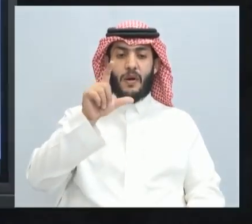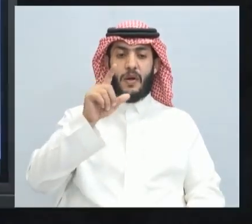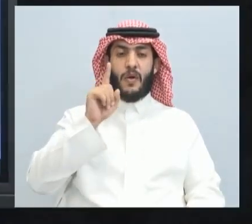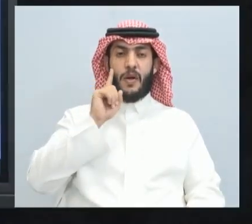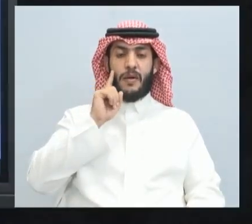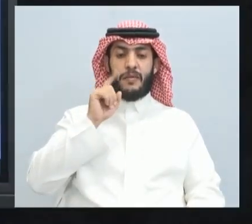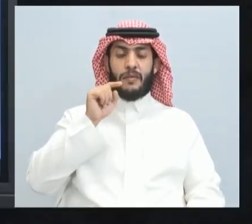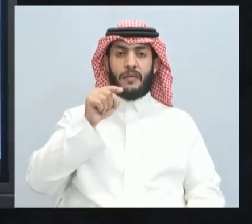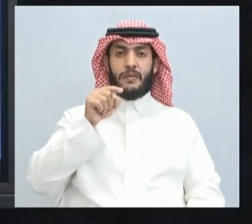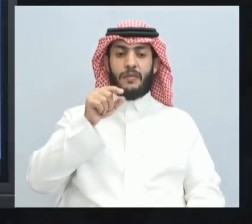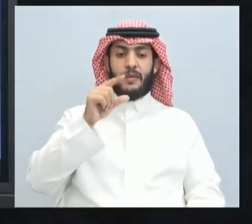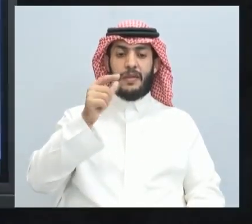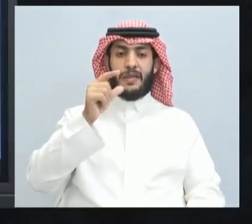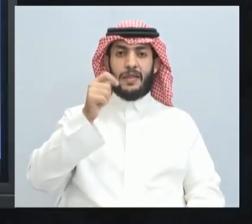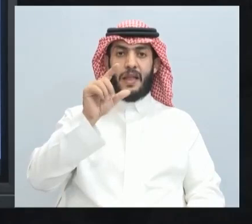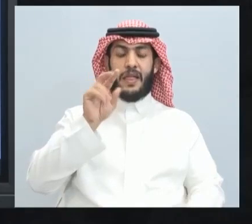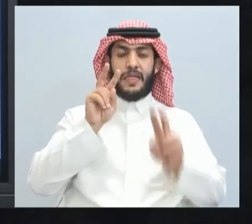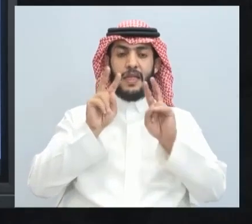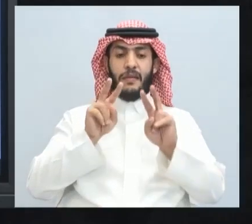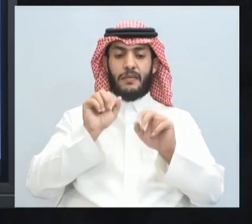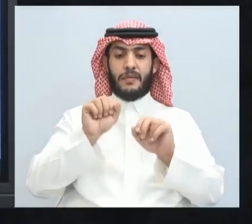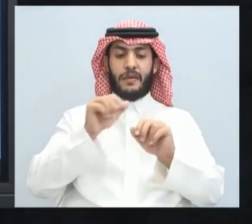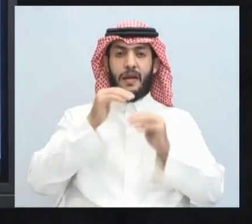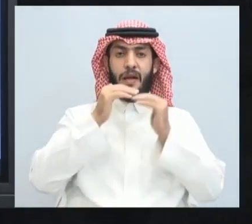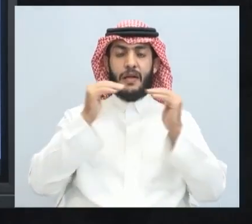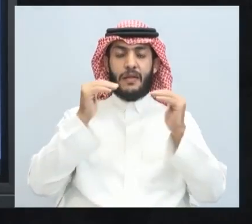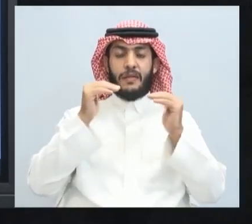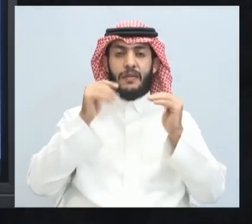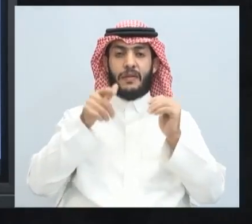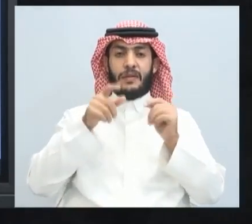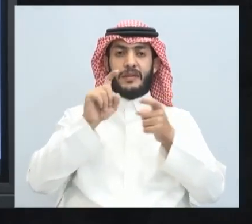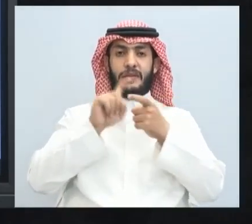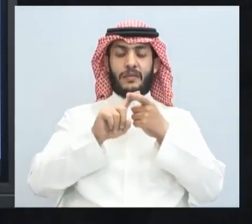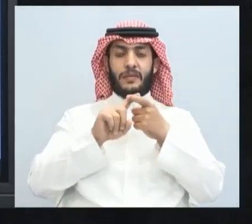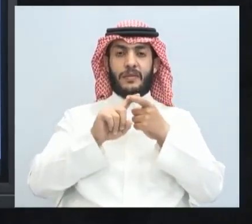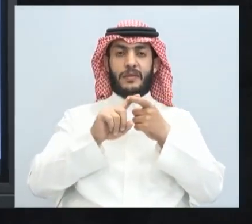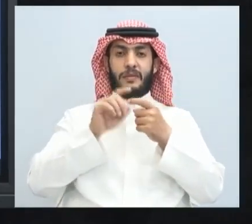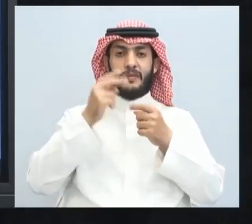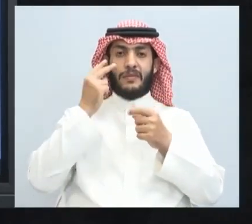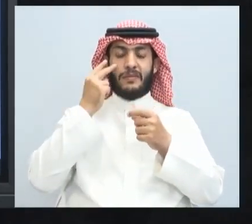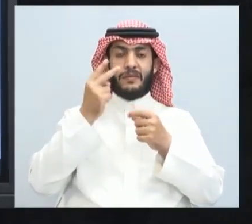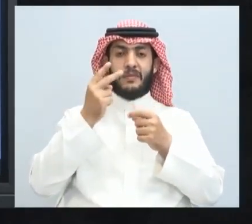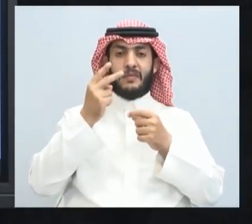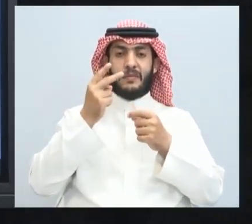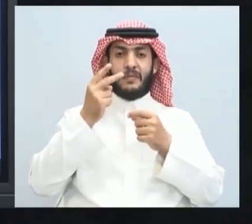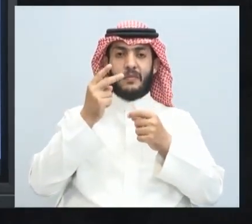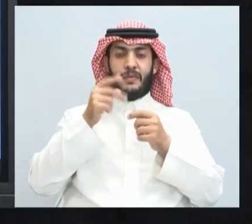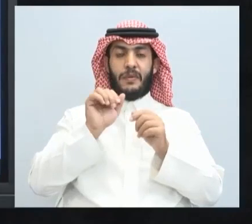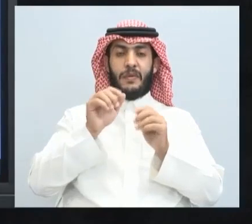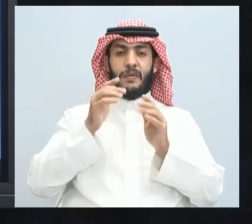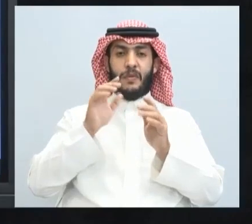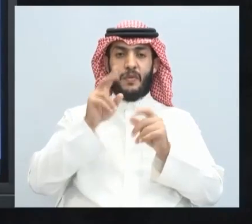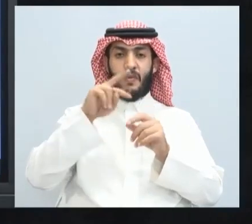بشكل سريع طبعا طبعا عندنا الداله الثابته اللي هي عباره عن خط افقي فهي داله زوجيه نلاحظها انها متماثله حول محور